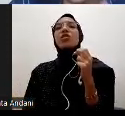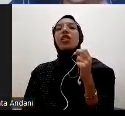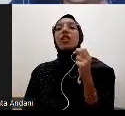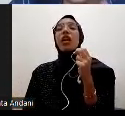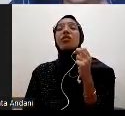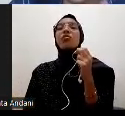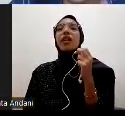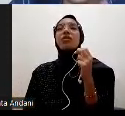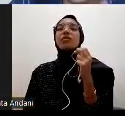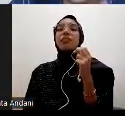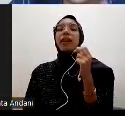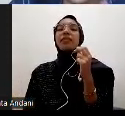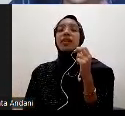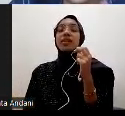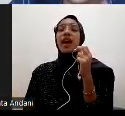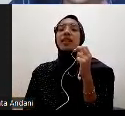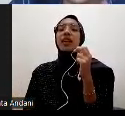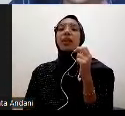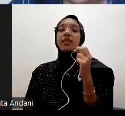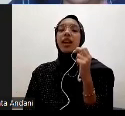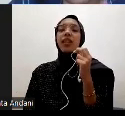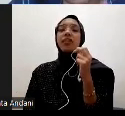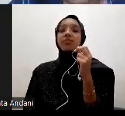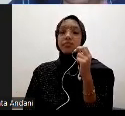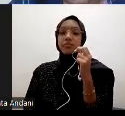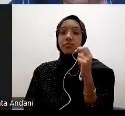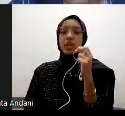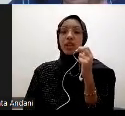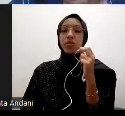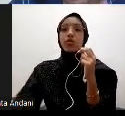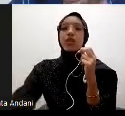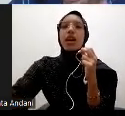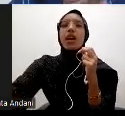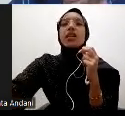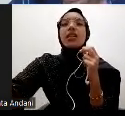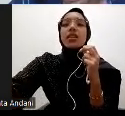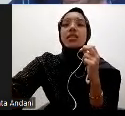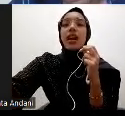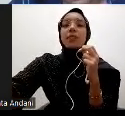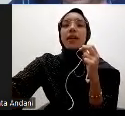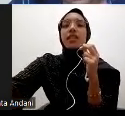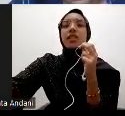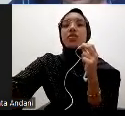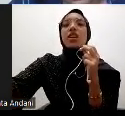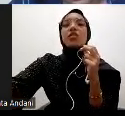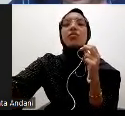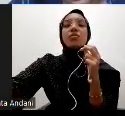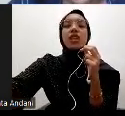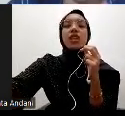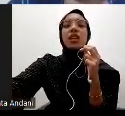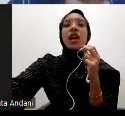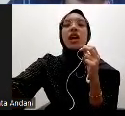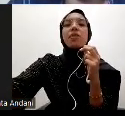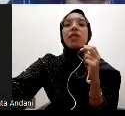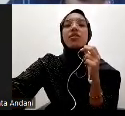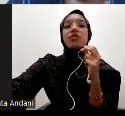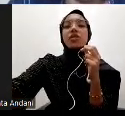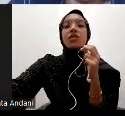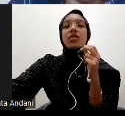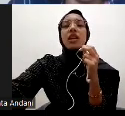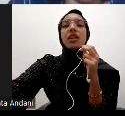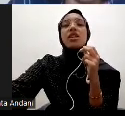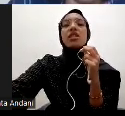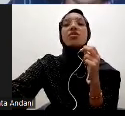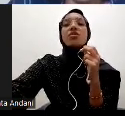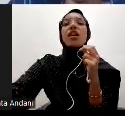yaitu gangguan kesehatan mental. Itu sudah sangat pasti dan sudah terbukti dari, studi